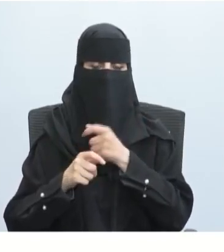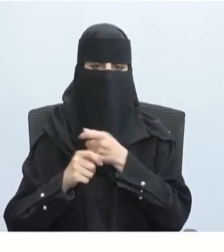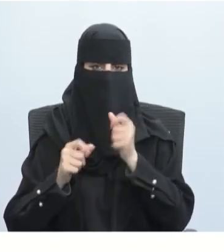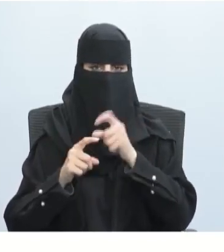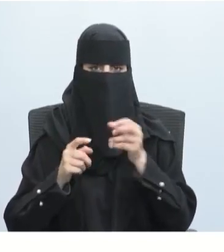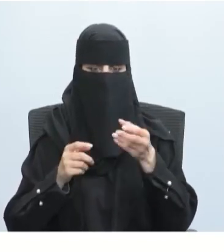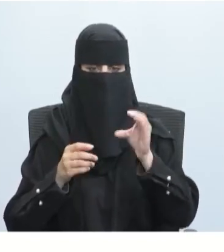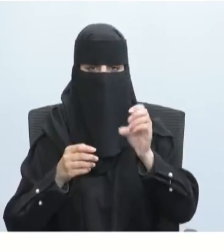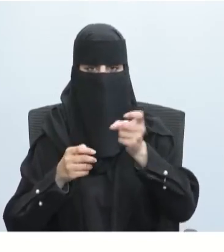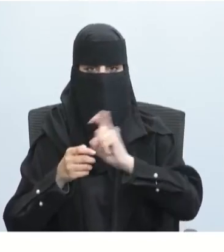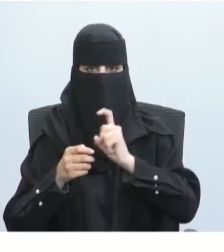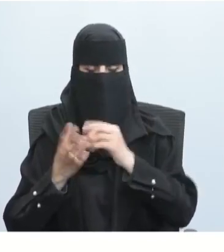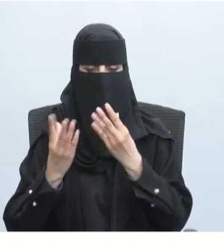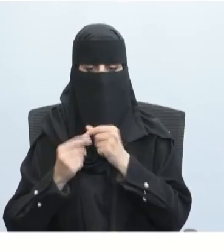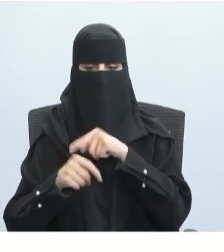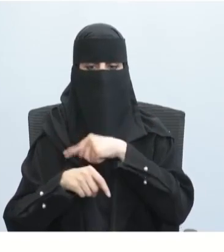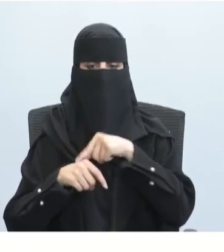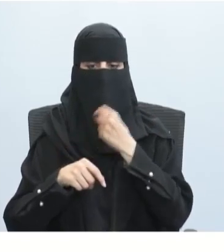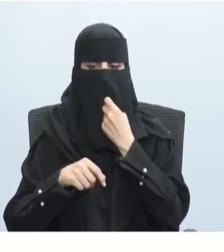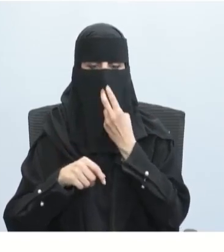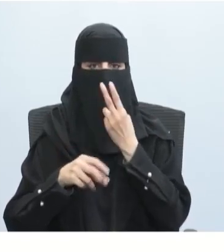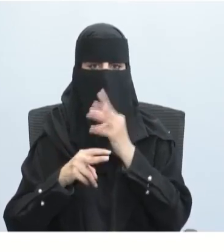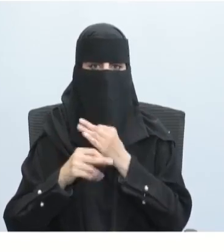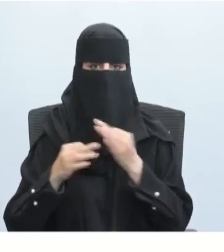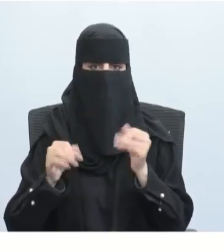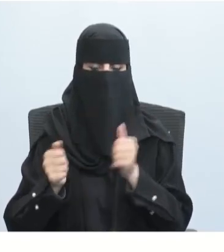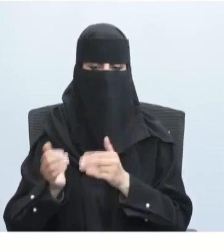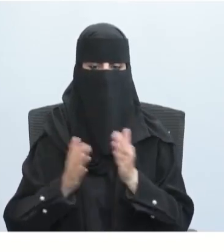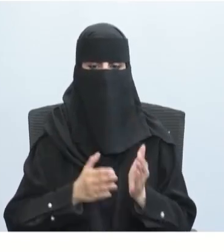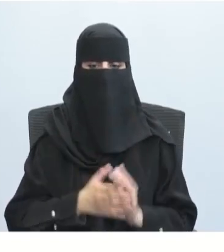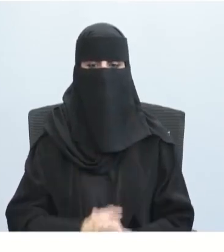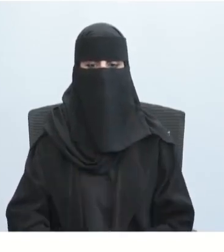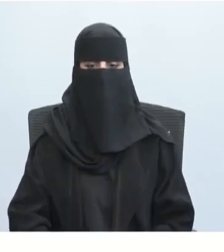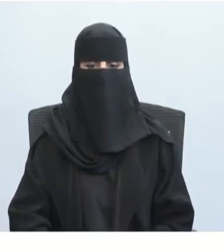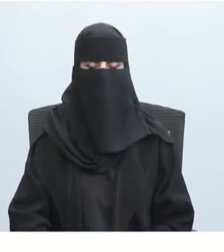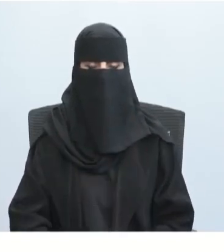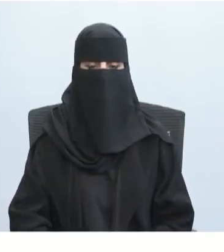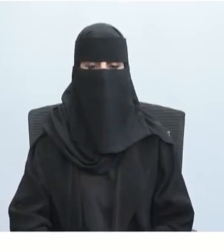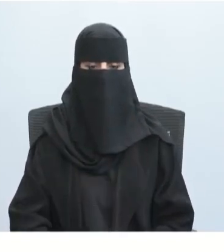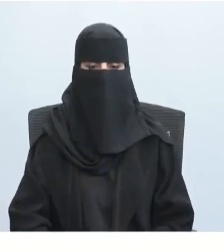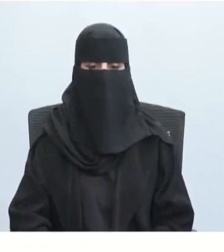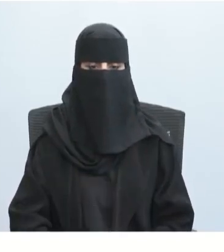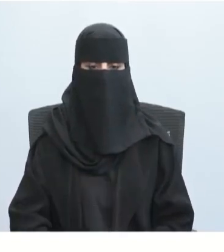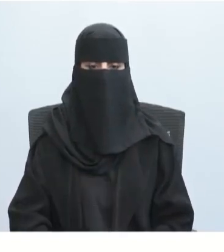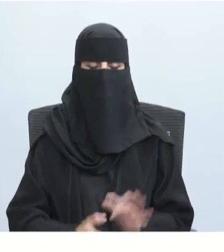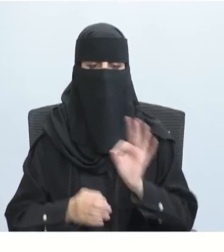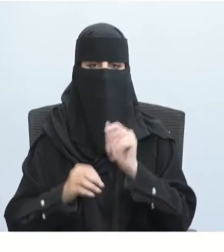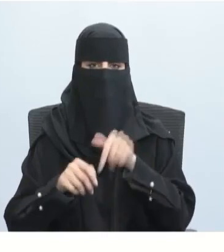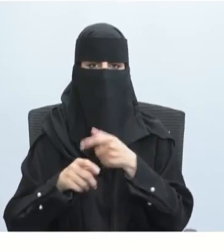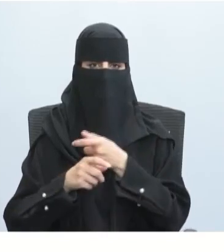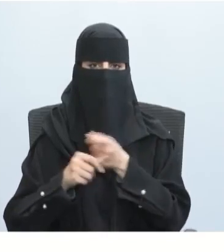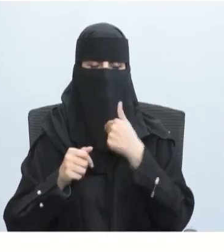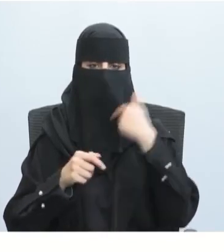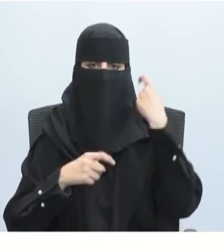ذكرنا هنالك فرق ما بين القيمه المستقبليه والقيمه ماذا الحاليه لديك مبلغ الان ستفكر في